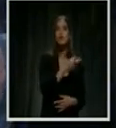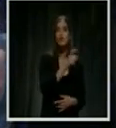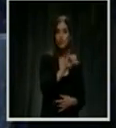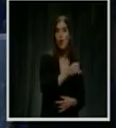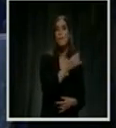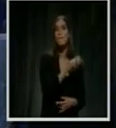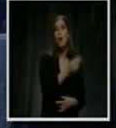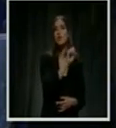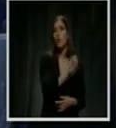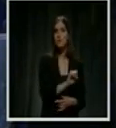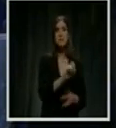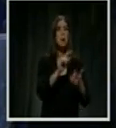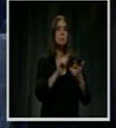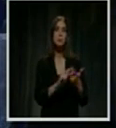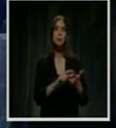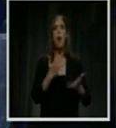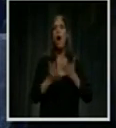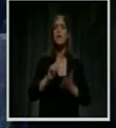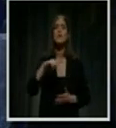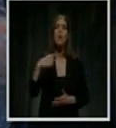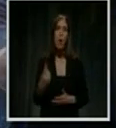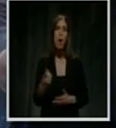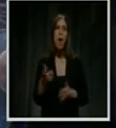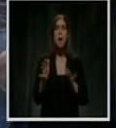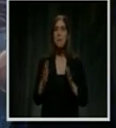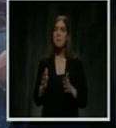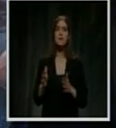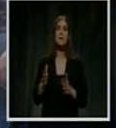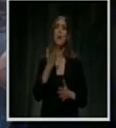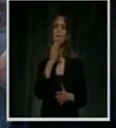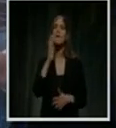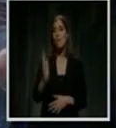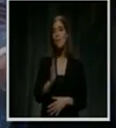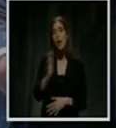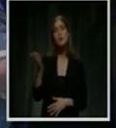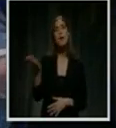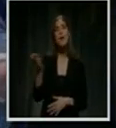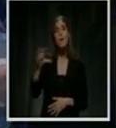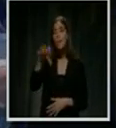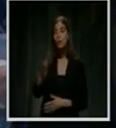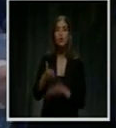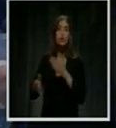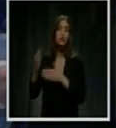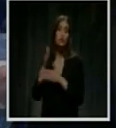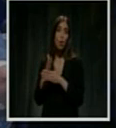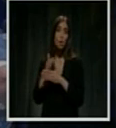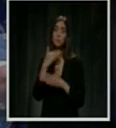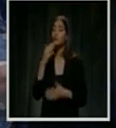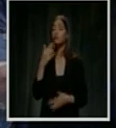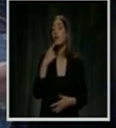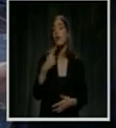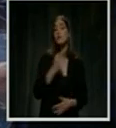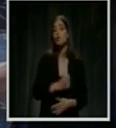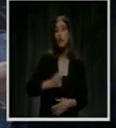Kif m'għamilx apoloġija kull meta kellna mewt fuq il-post tal-kostruzzjoni u jibqa' ma jagħmilx l-affarijiet